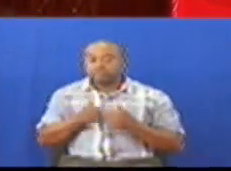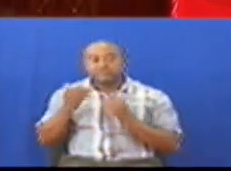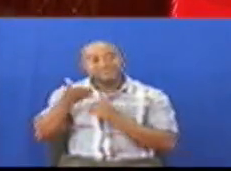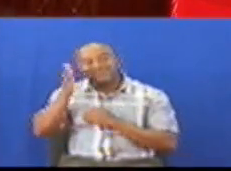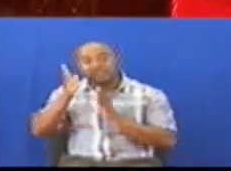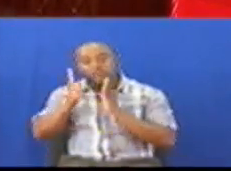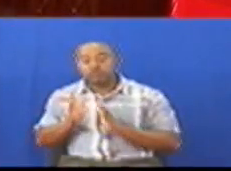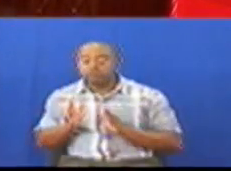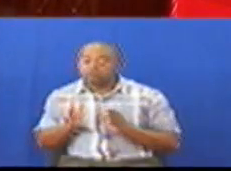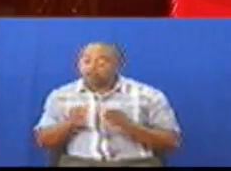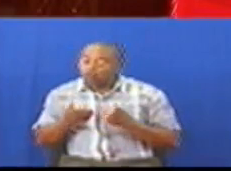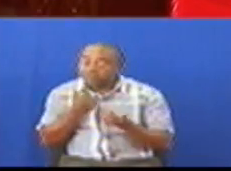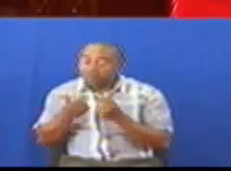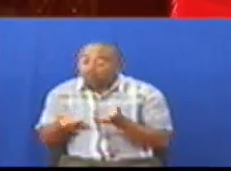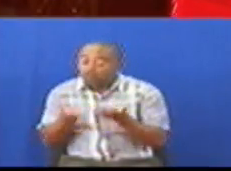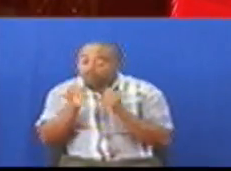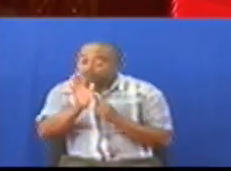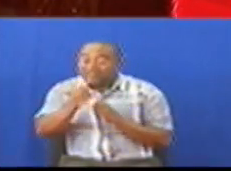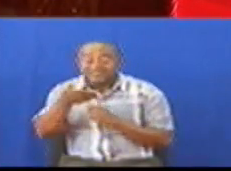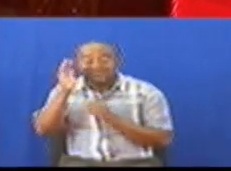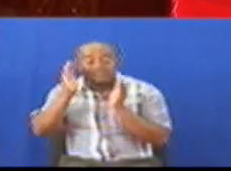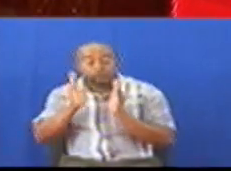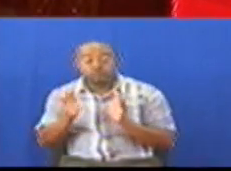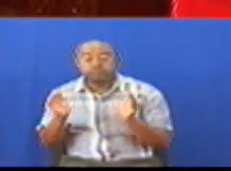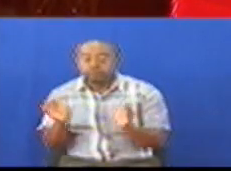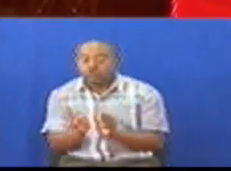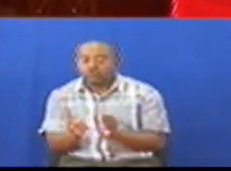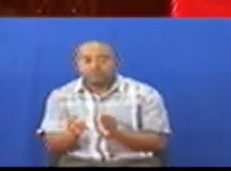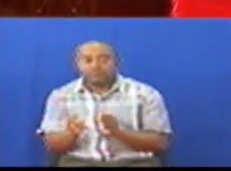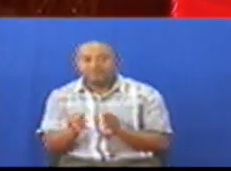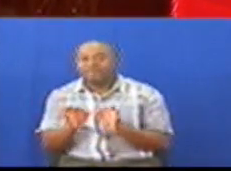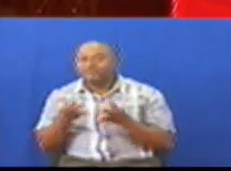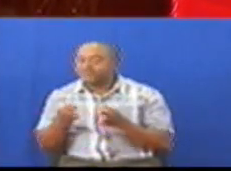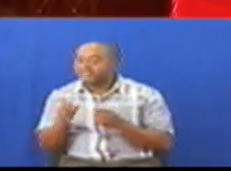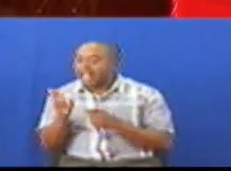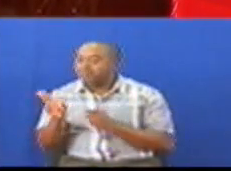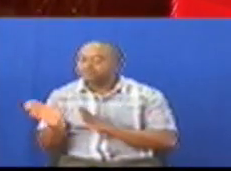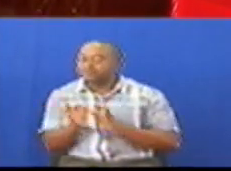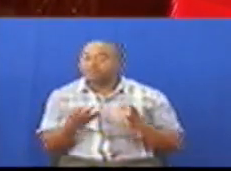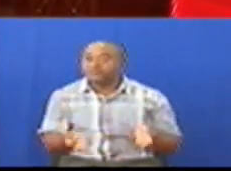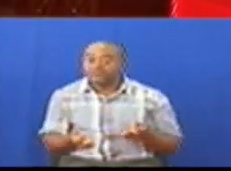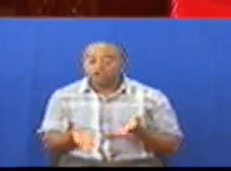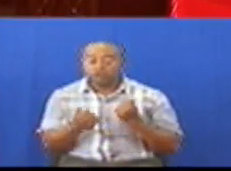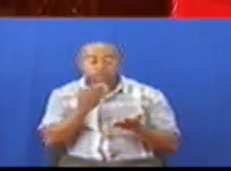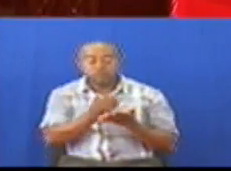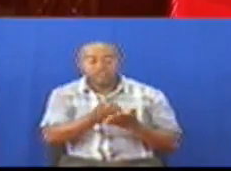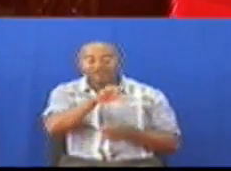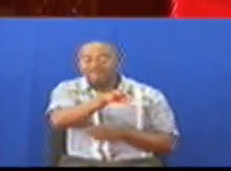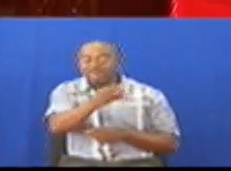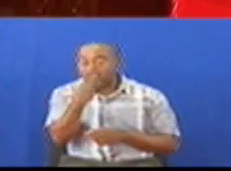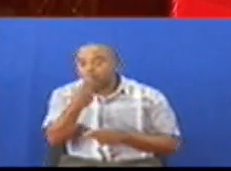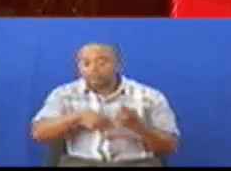uwezo wake wakati mwingine ni mdogo? Ni kwa kiasi gani kila halmashauri ina uwezo wa kuhakikisha vyakula kwenye masoko vina uwezo wa